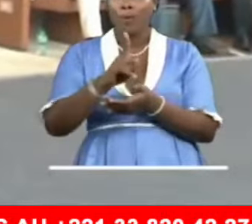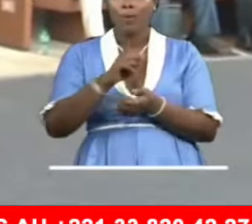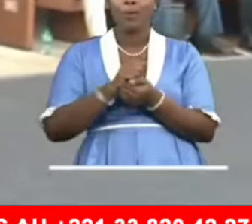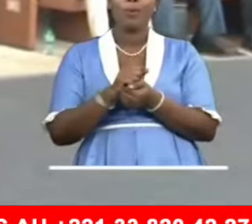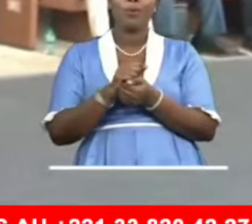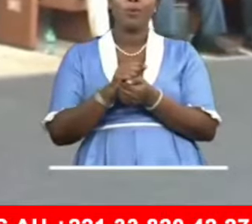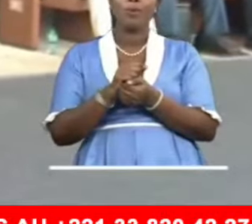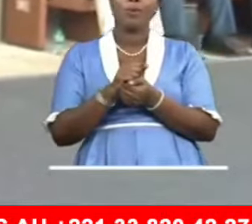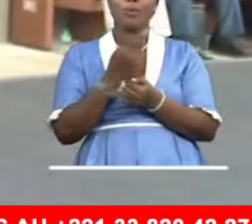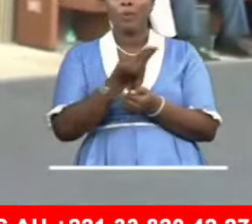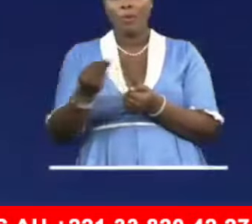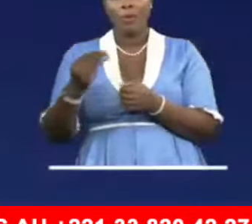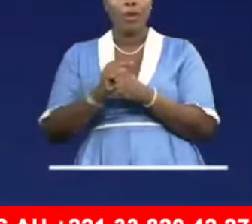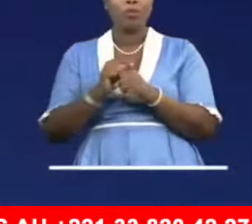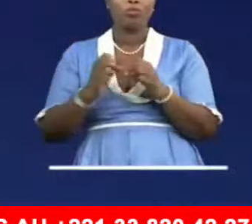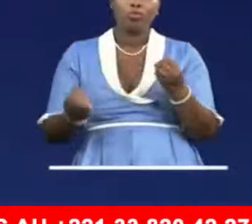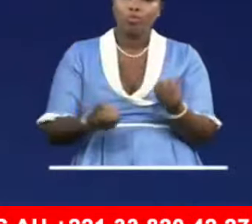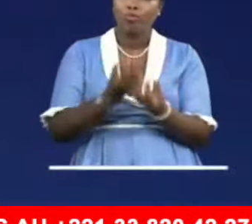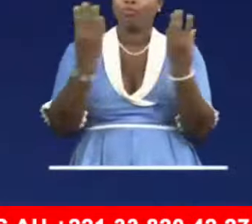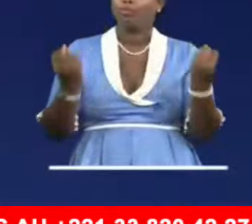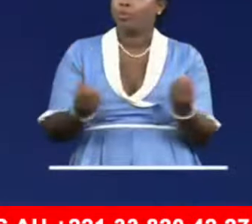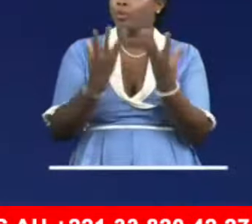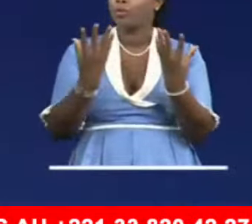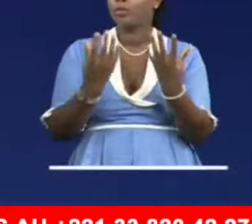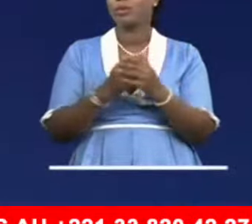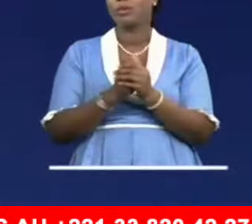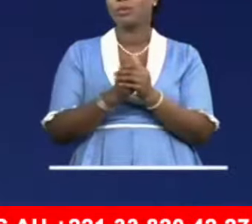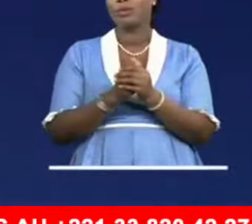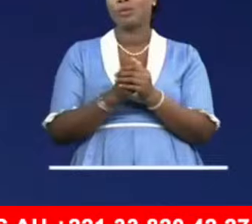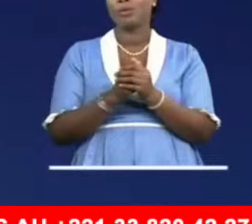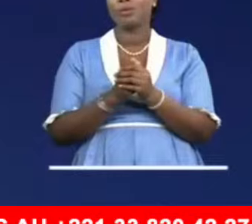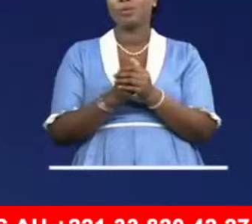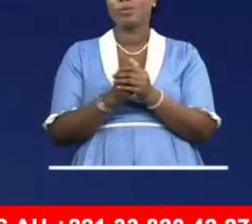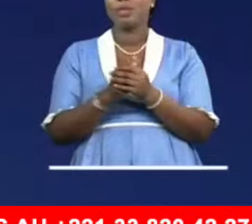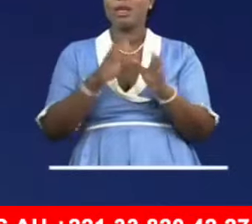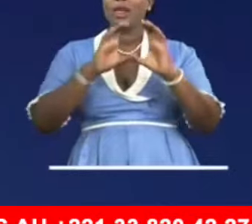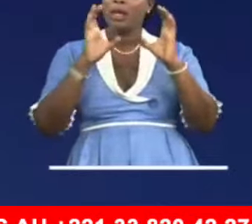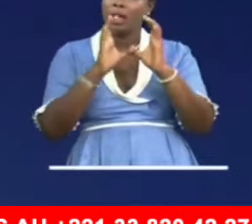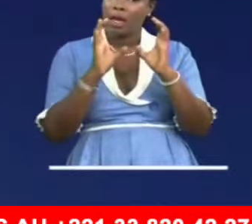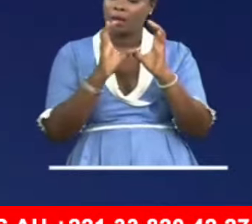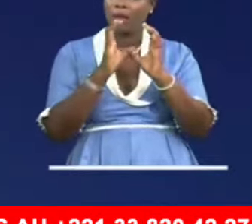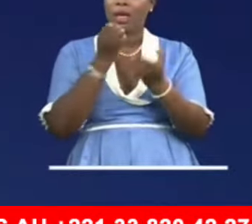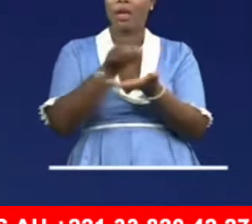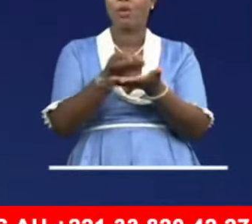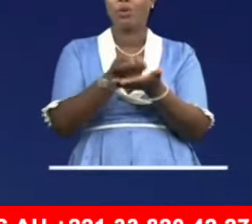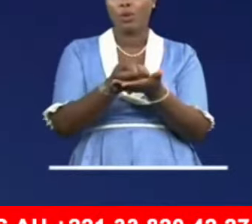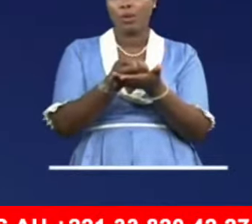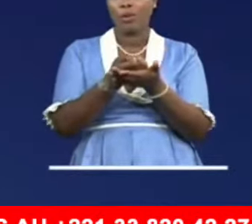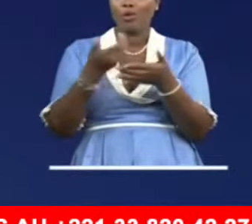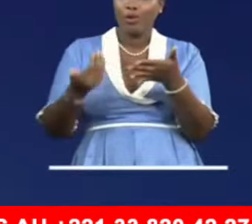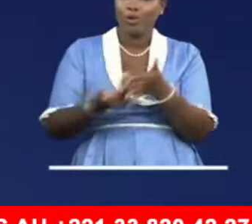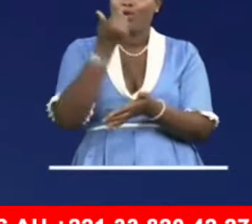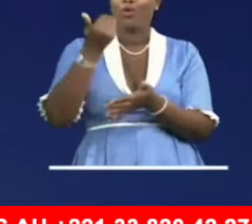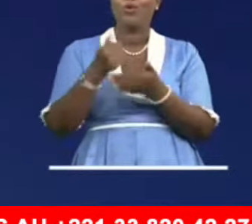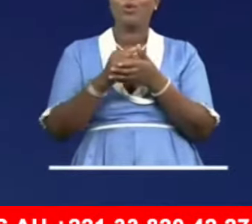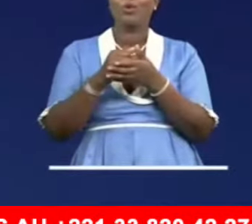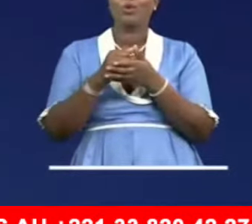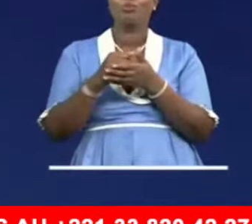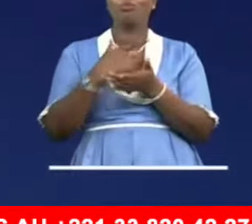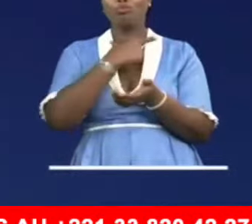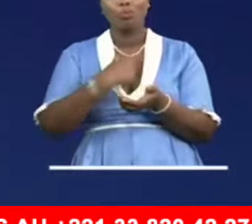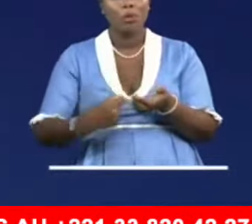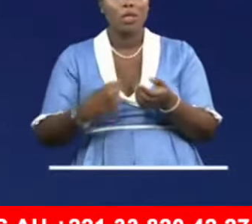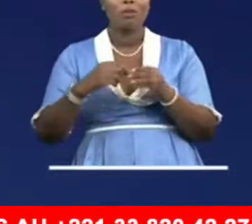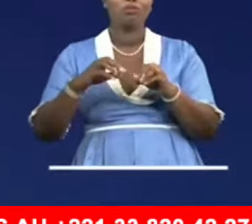croissance en pleine expansion c'est enfin une nouvelle carte économique et de nouveaux corridors monsieur le Président de la République